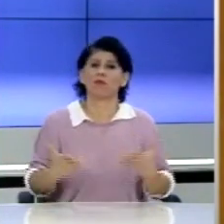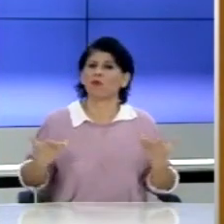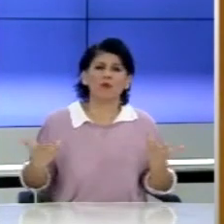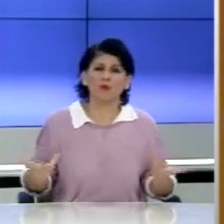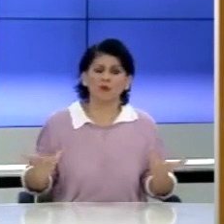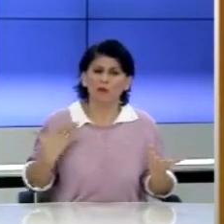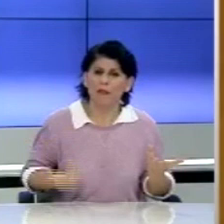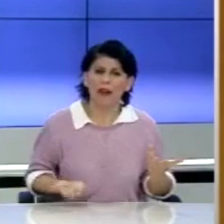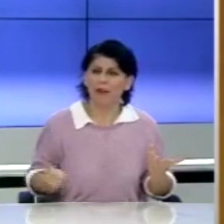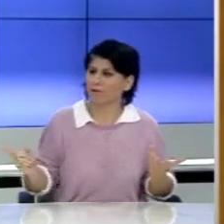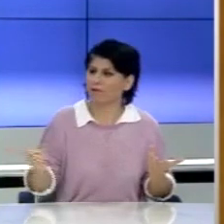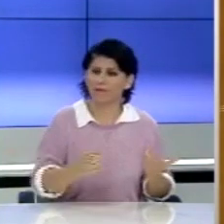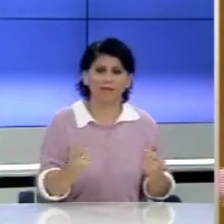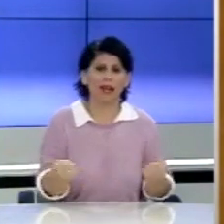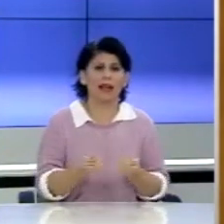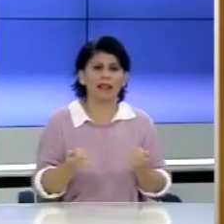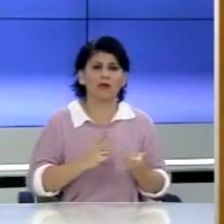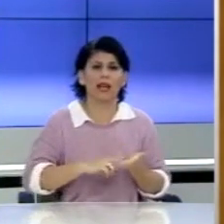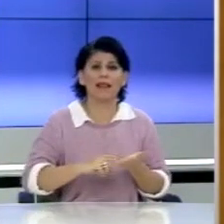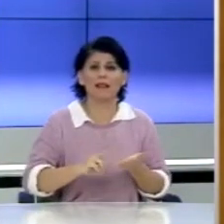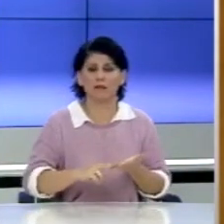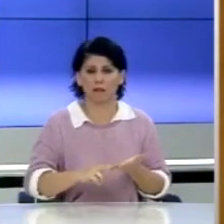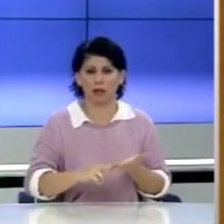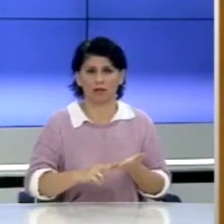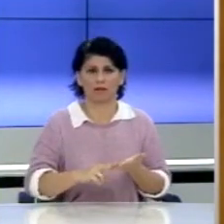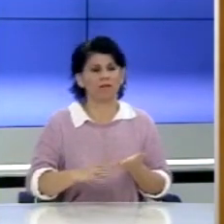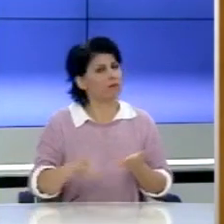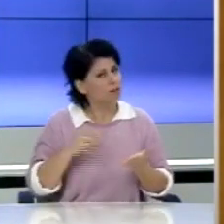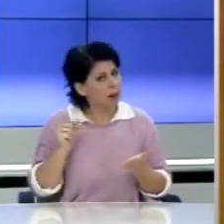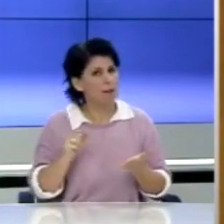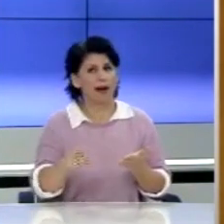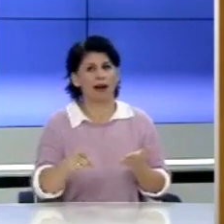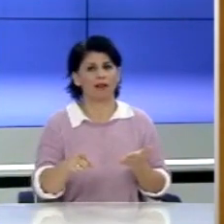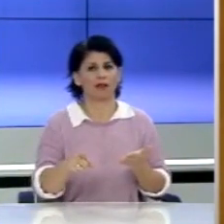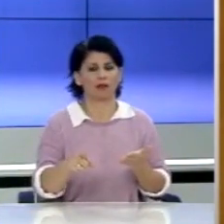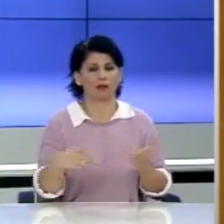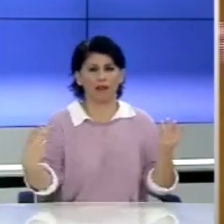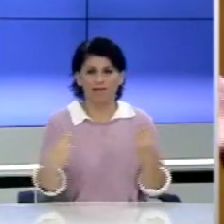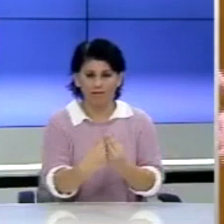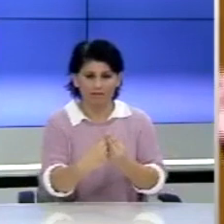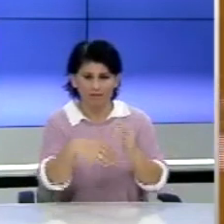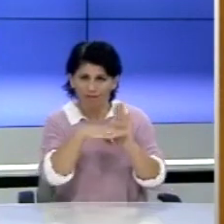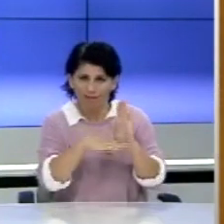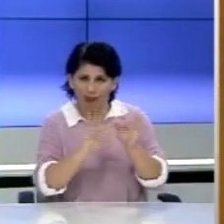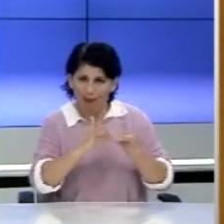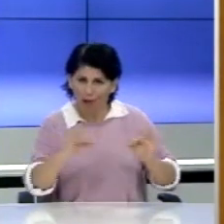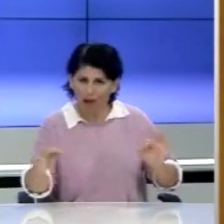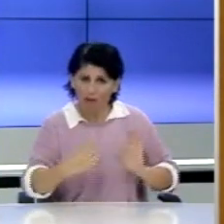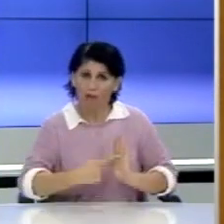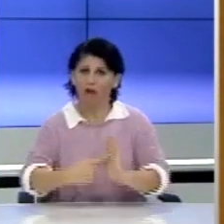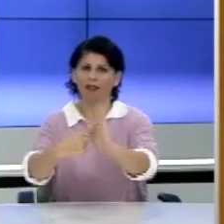βρουν αυτοί οι εργαζόμενοι τα ένσημα για να πιάσουν τις νόρμες που με θράσος